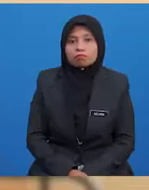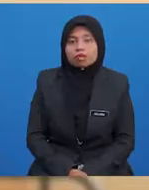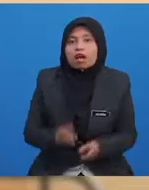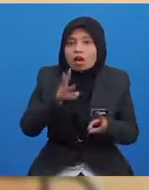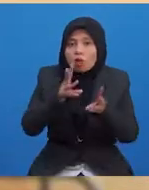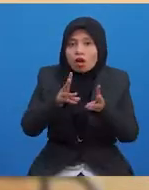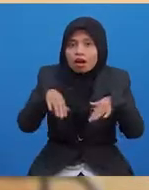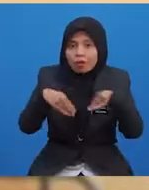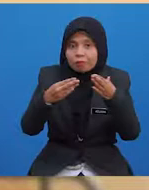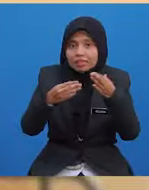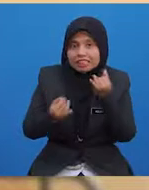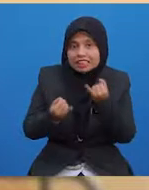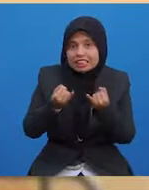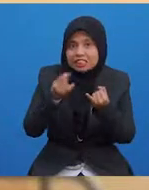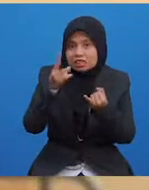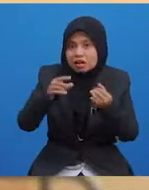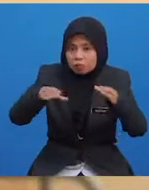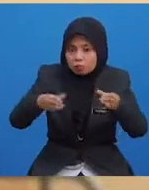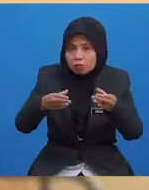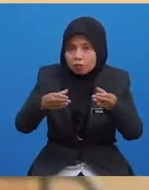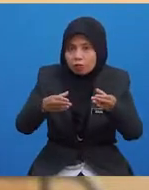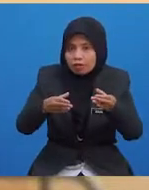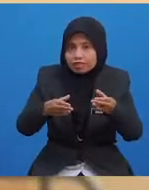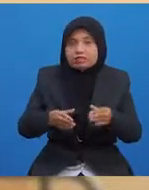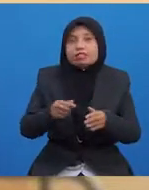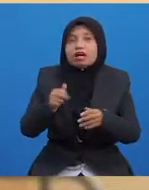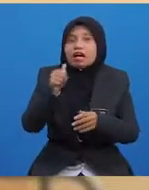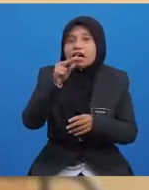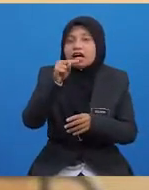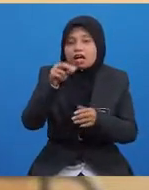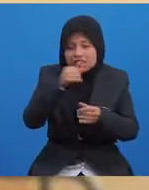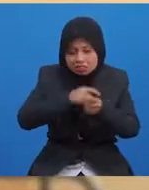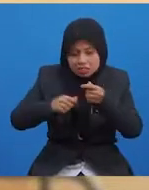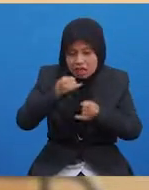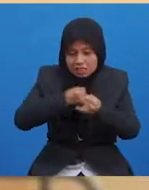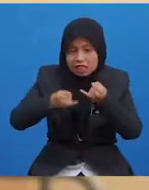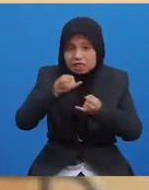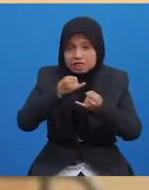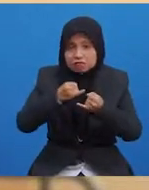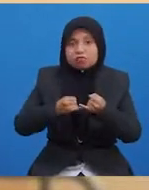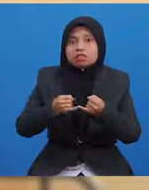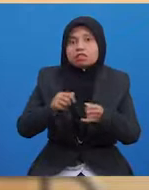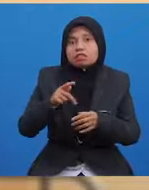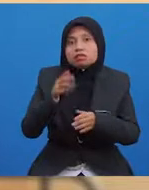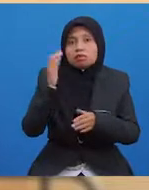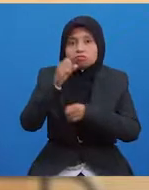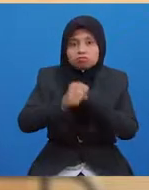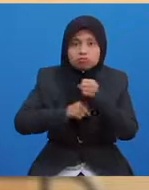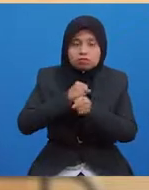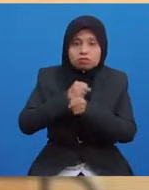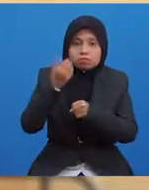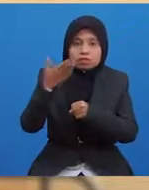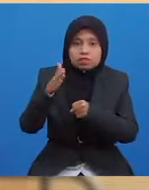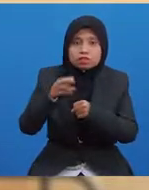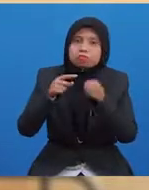Walau bagaimanapun, jika kamu membuat analisis soalan tahun-tahun lepas, kebanyakan media memaparkan data